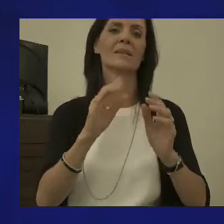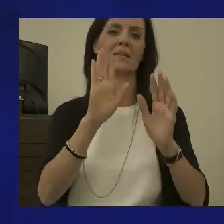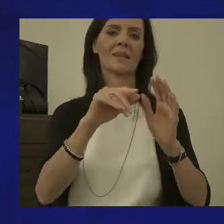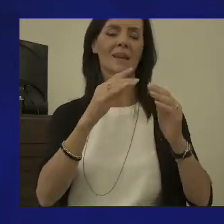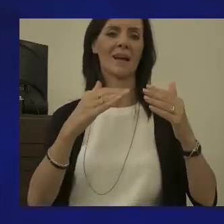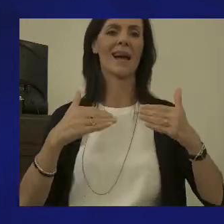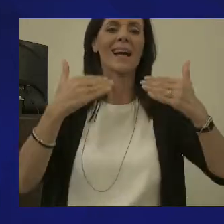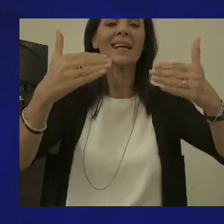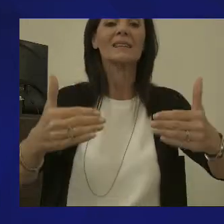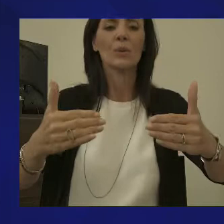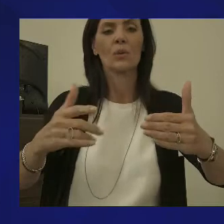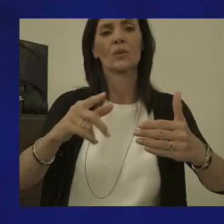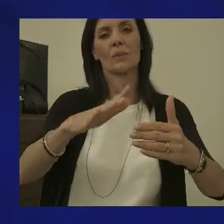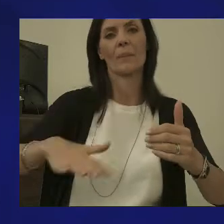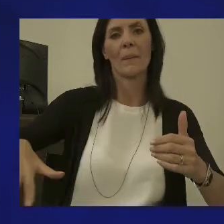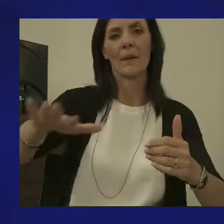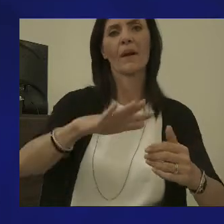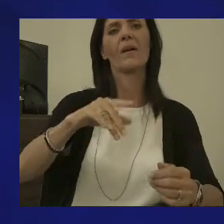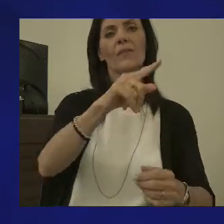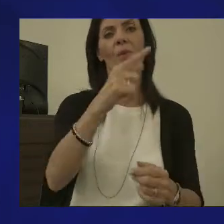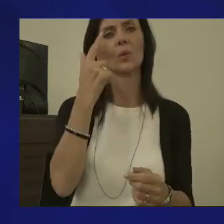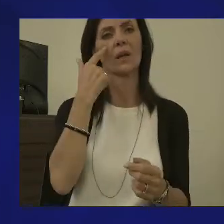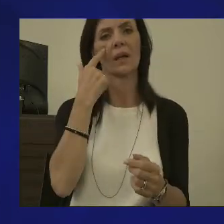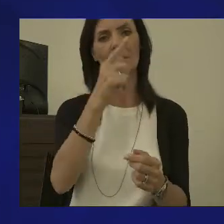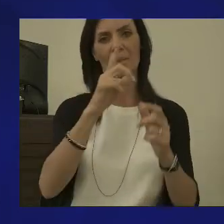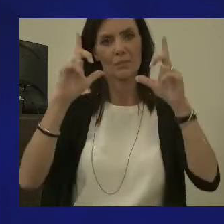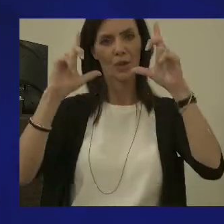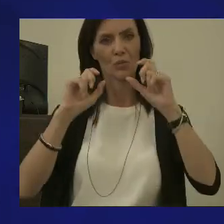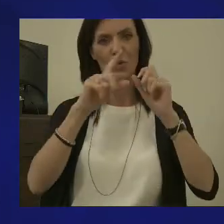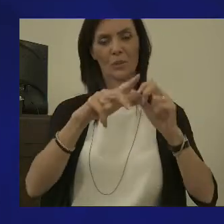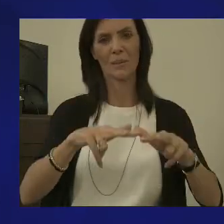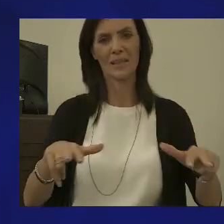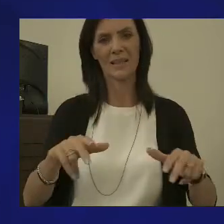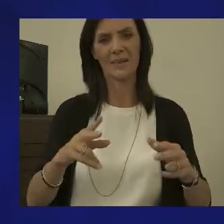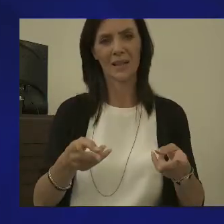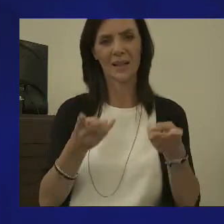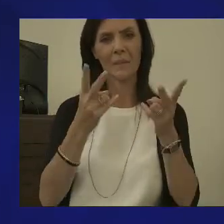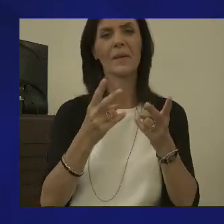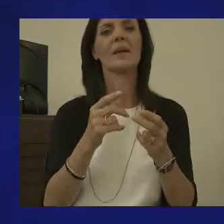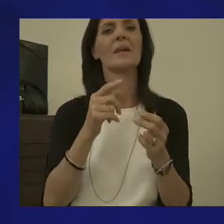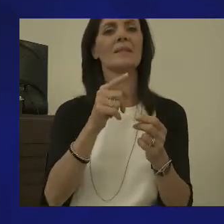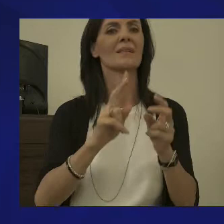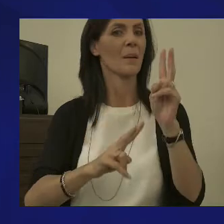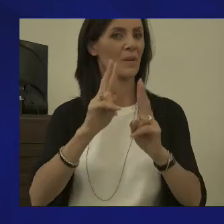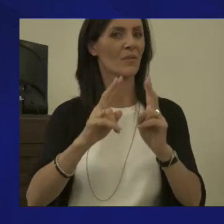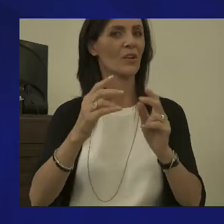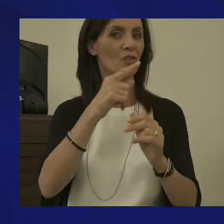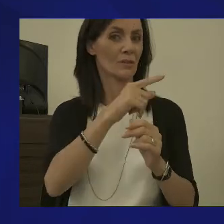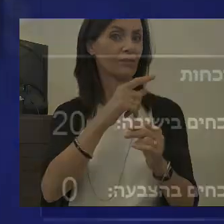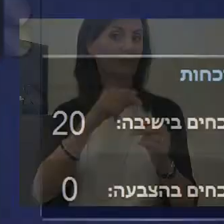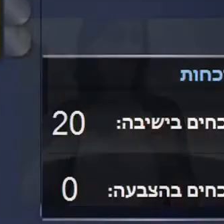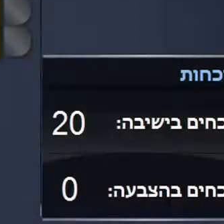שלו ביחס למרחב. אני אראה את זה כאן בתמונות של המצב הקיים. זה המפעל שקיים